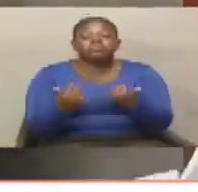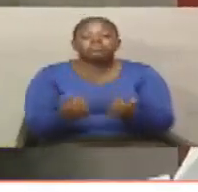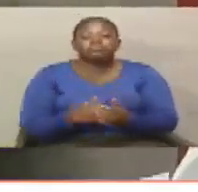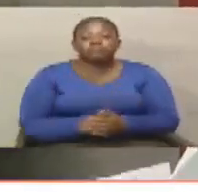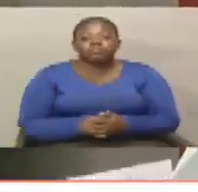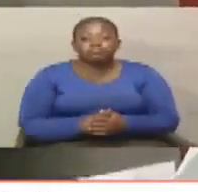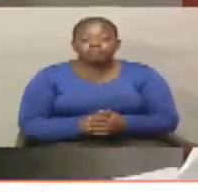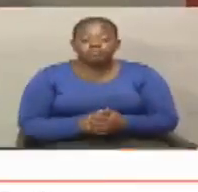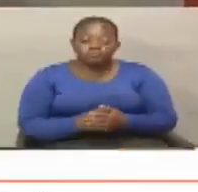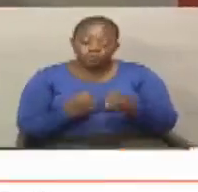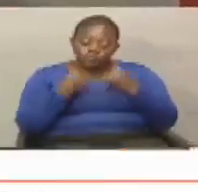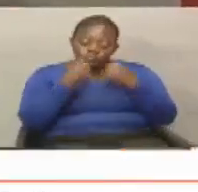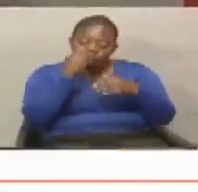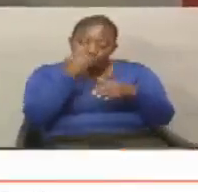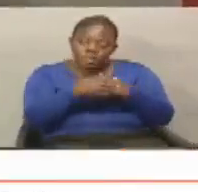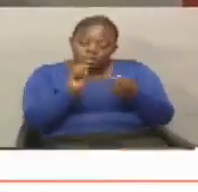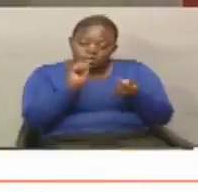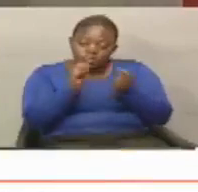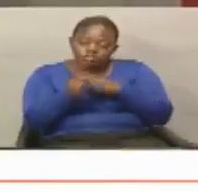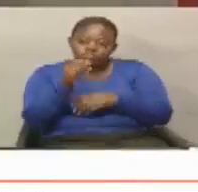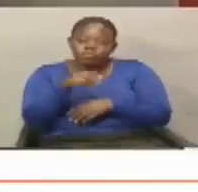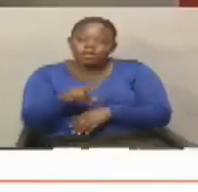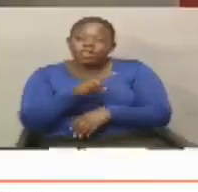Gamba akuliraanye, tereeza ebikusobyeko.